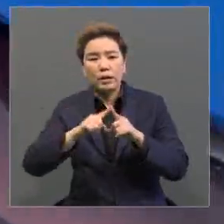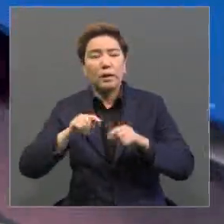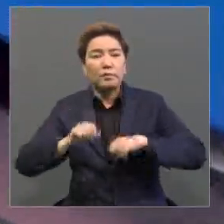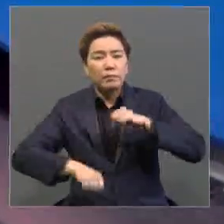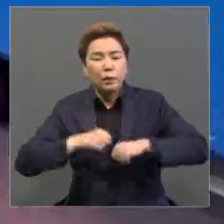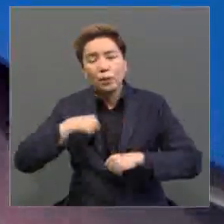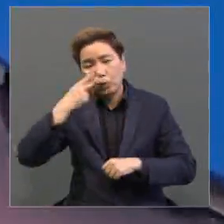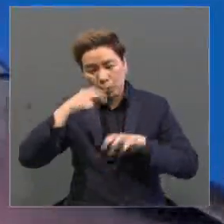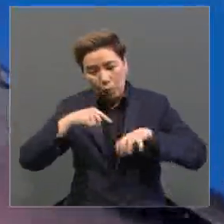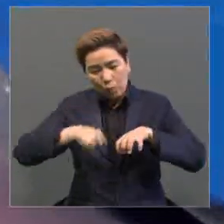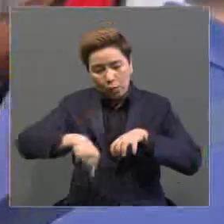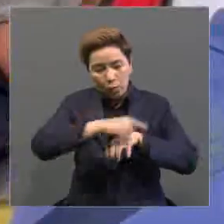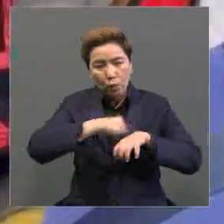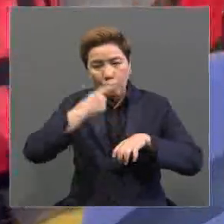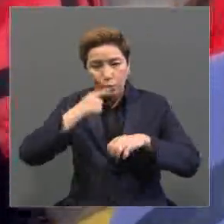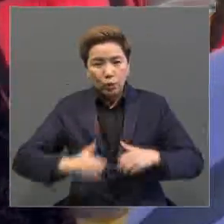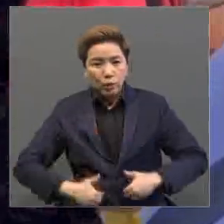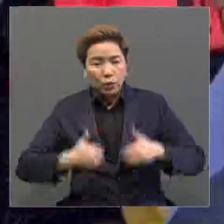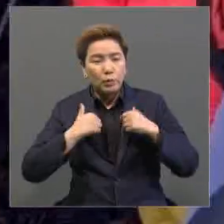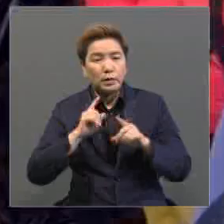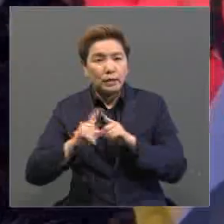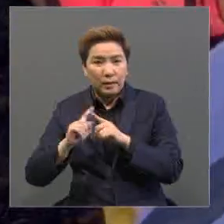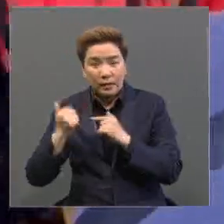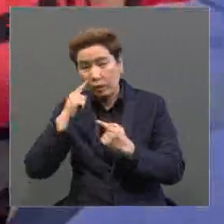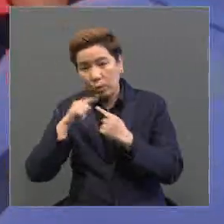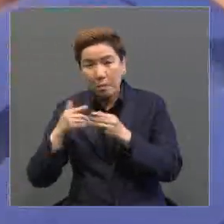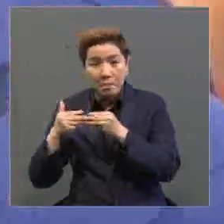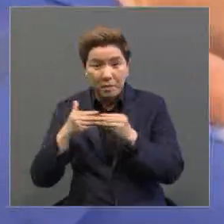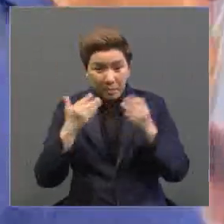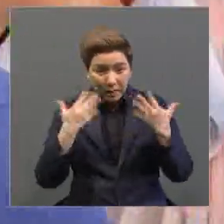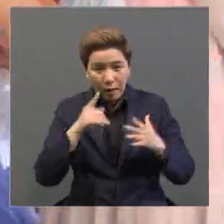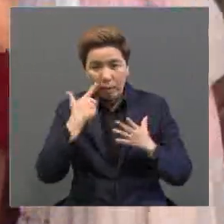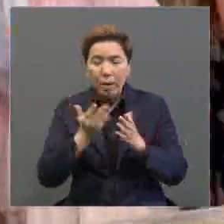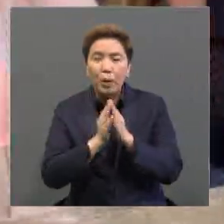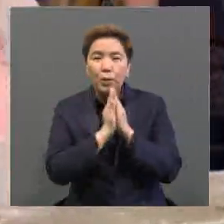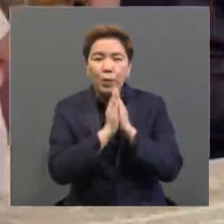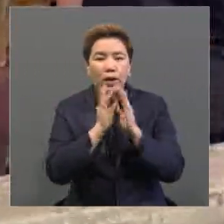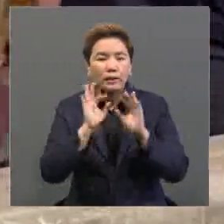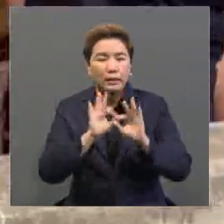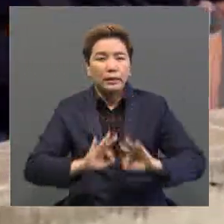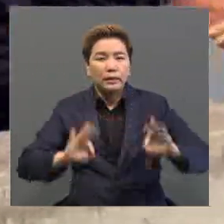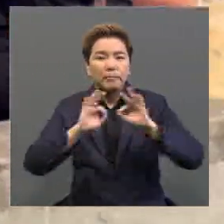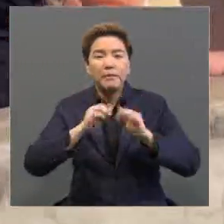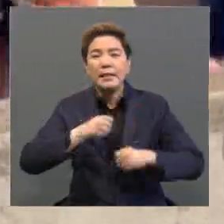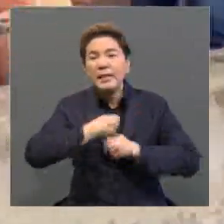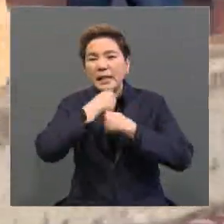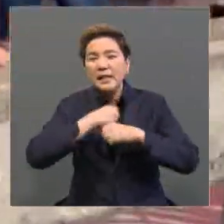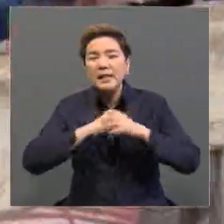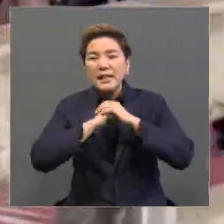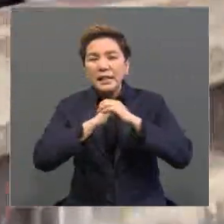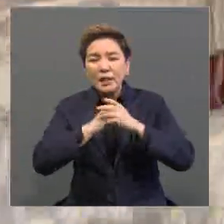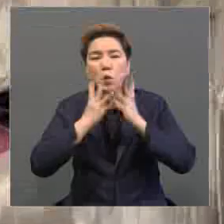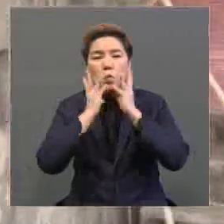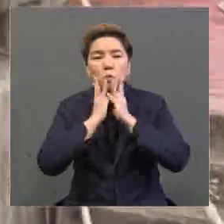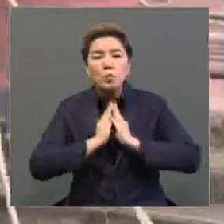ปั่นจักรยานชมทิวทัศน์สัมผัสวิถีชุมชนนะครับตลอดจนนะฮะไหว้ขอพรองค์เทพเจ้ากวนอูและสิ่งศักดิ์สิทธิ์